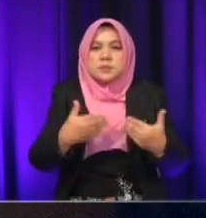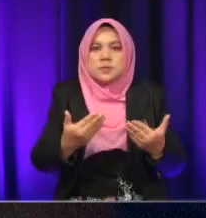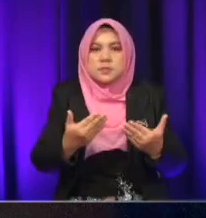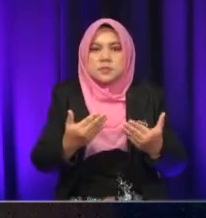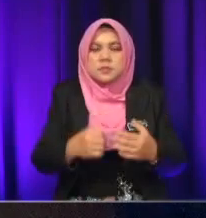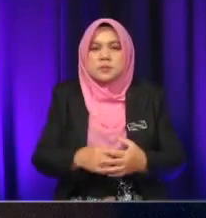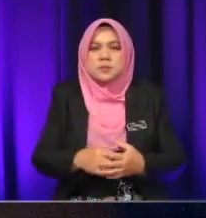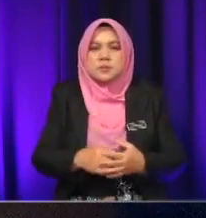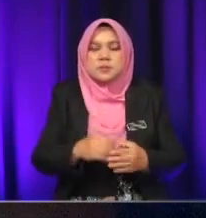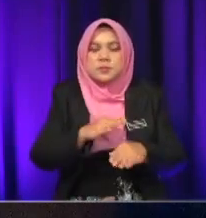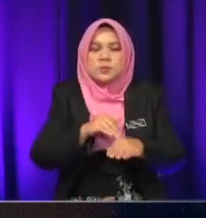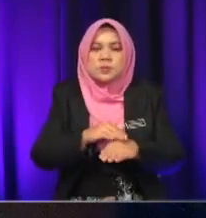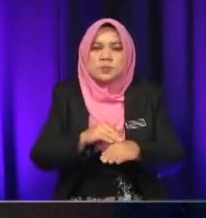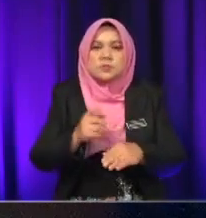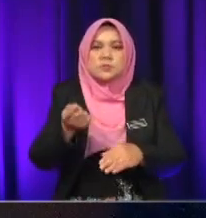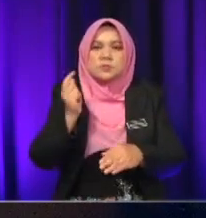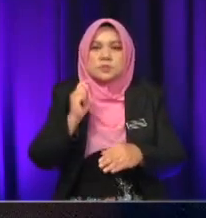kenyataan merujuk, memujuk tu tadi?